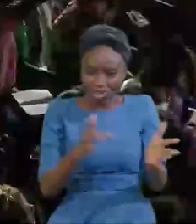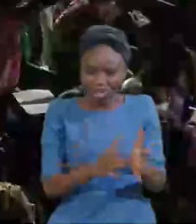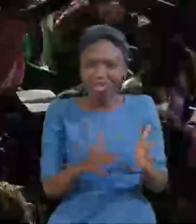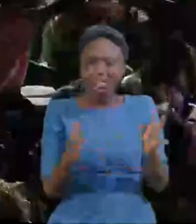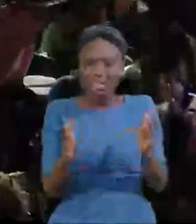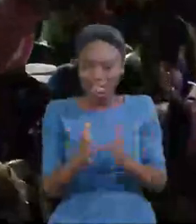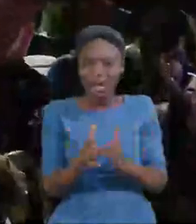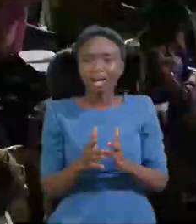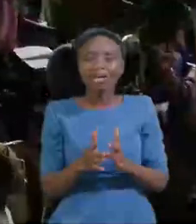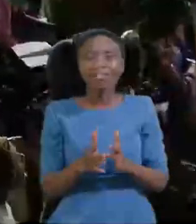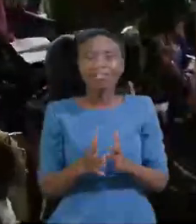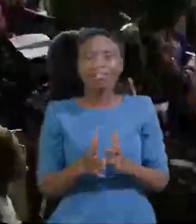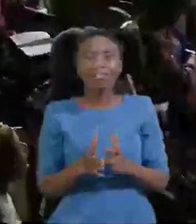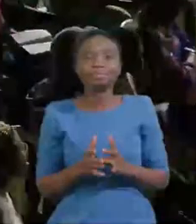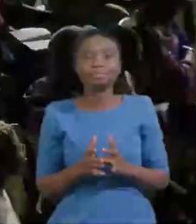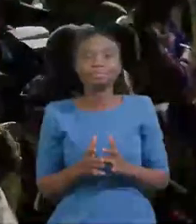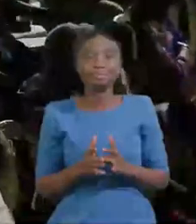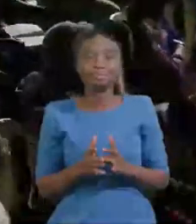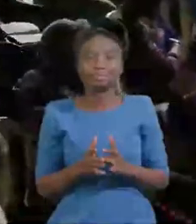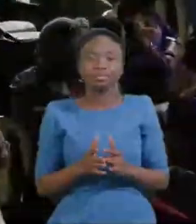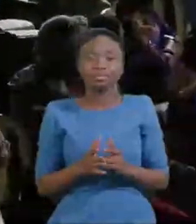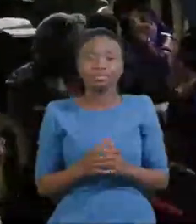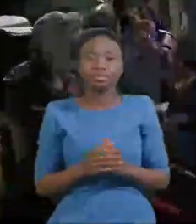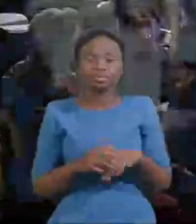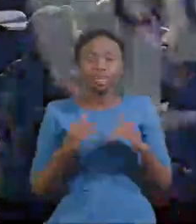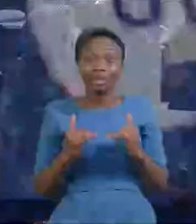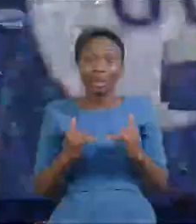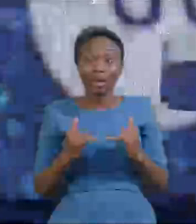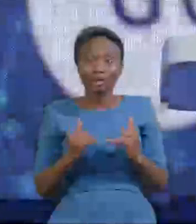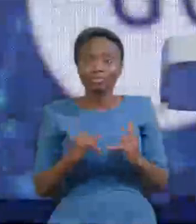Je dis, crie son nom.